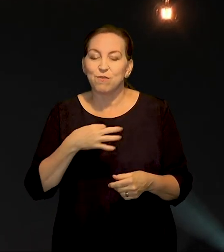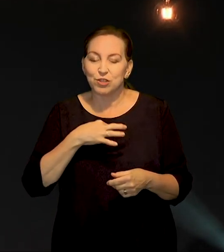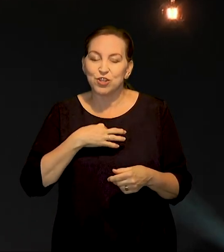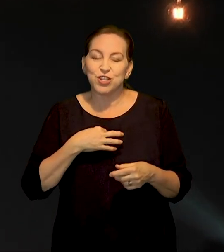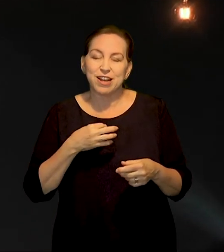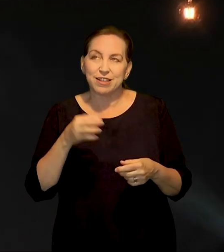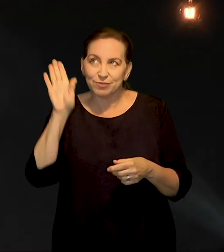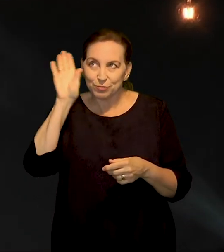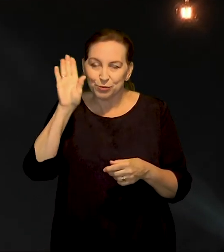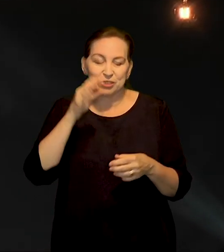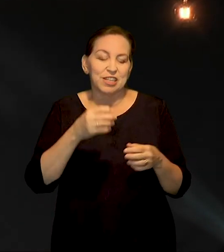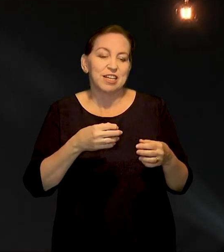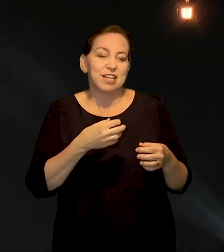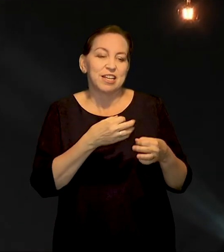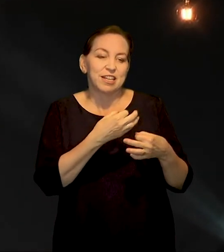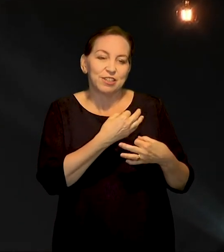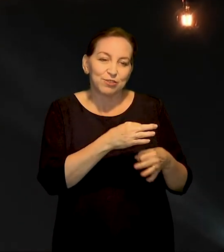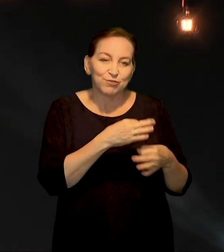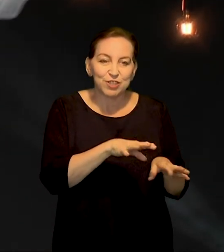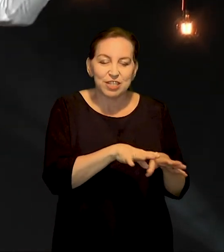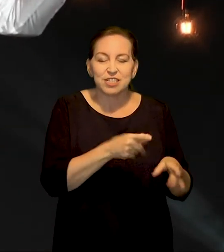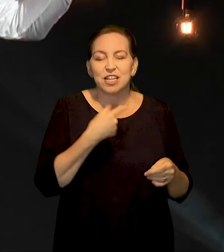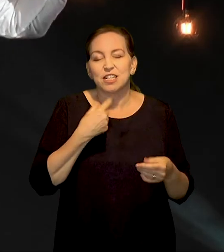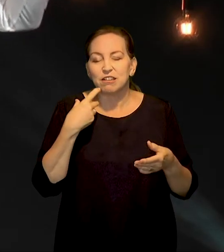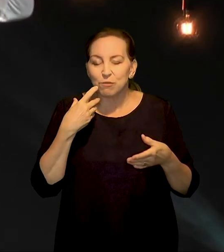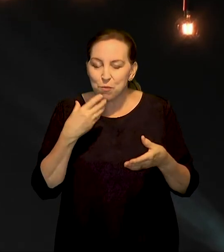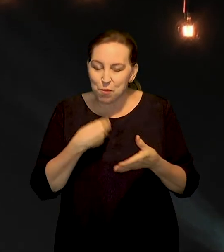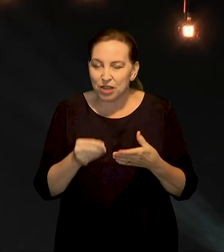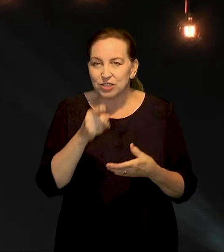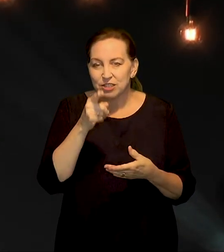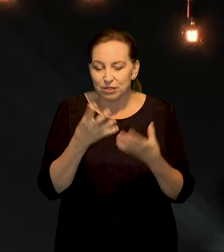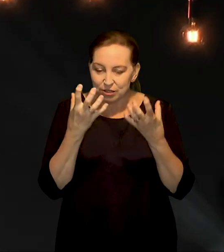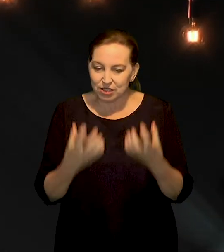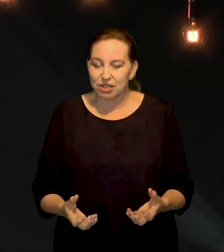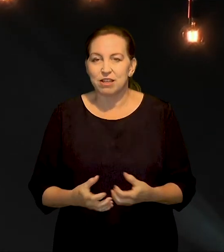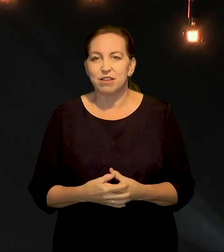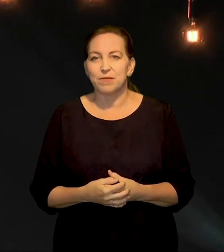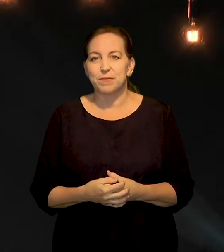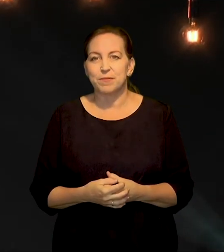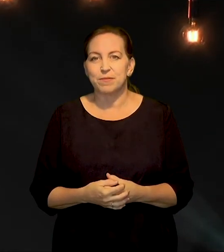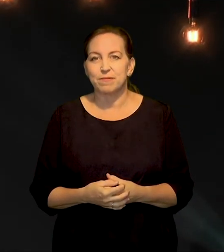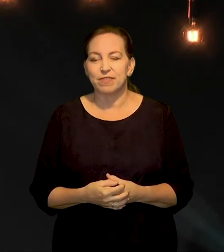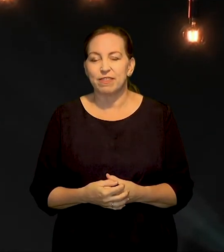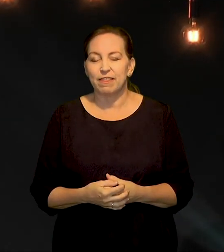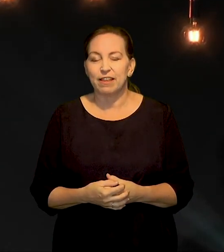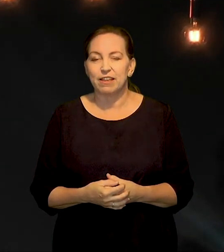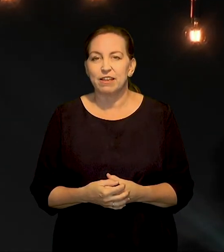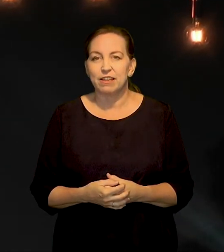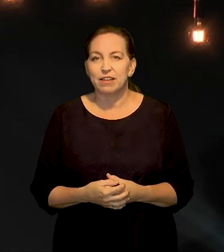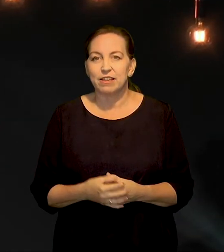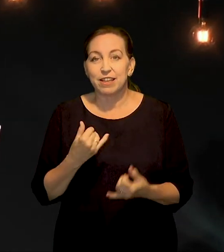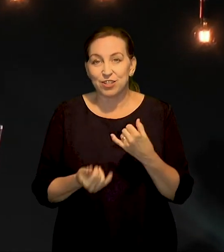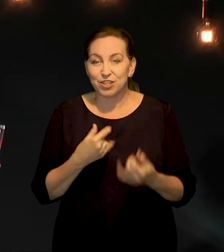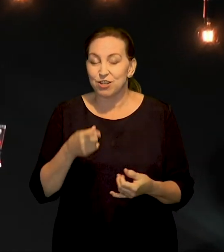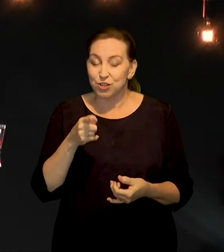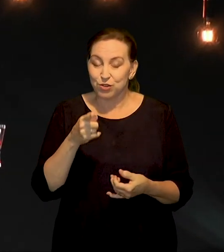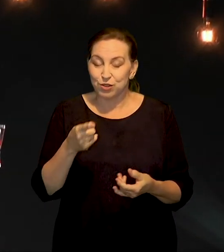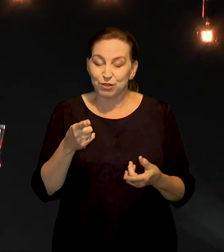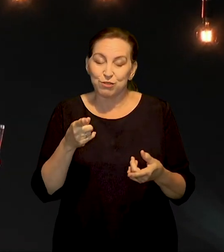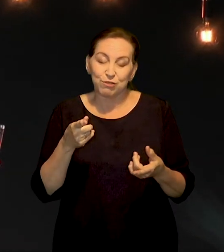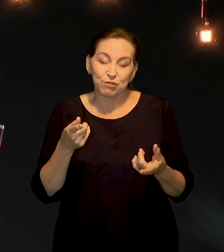ojca. Wiem, jak on by postąpił, będę postępował tak samo. Czy znajdziemy się w grupie ludzi, która powie, ja wiem, jaka